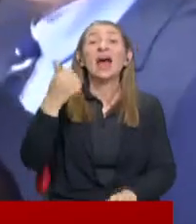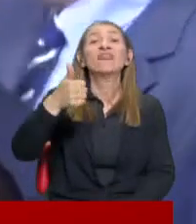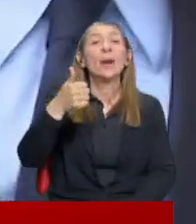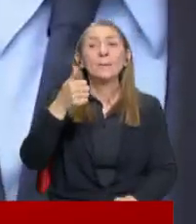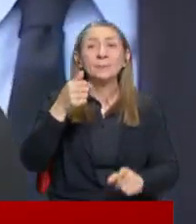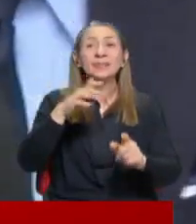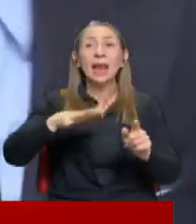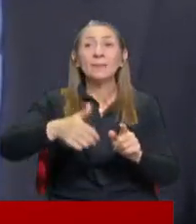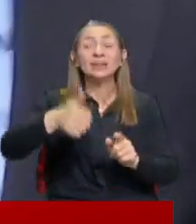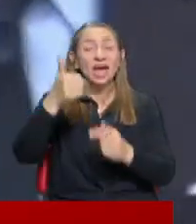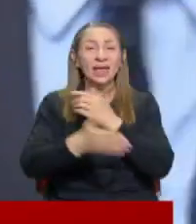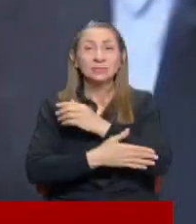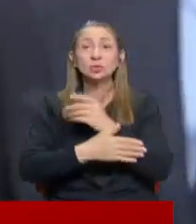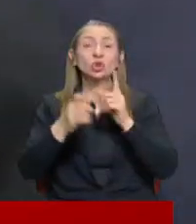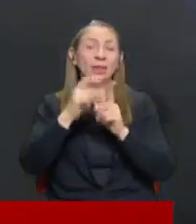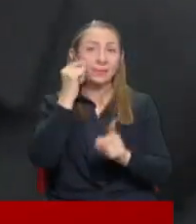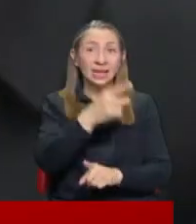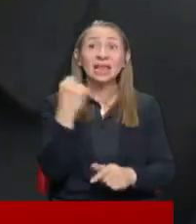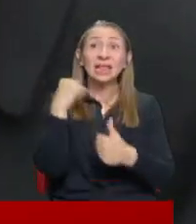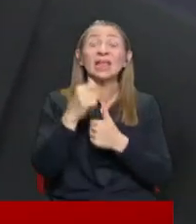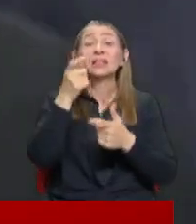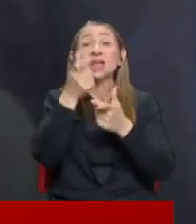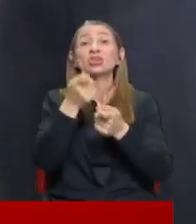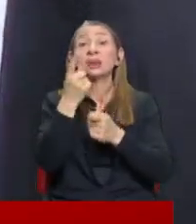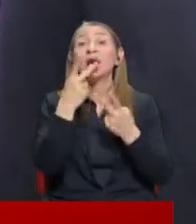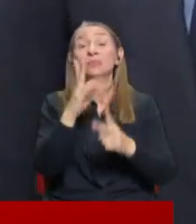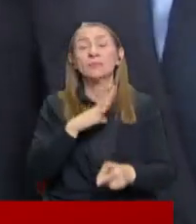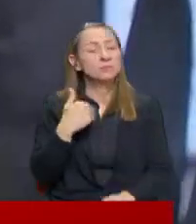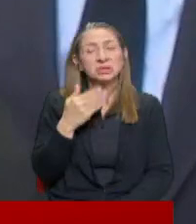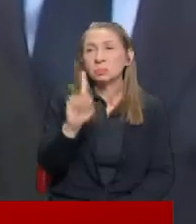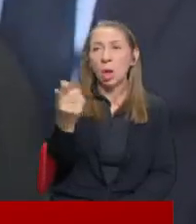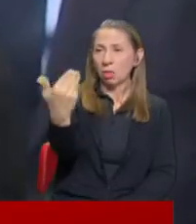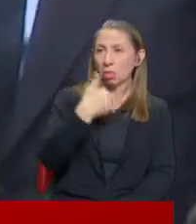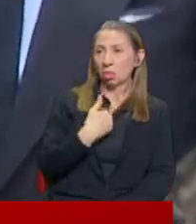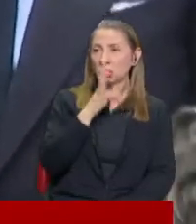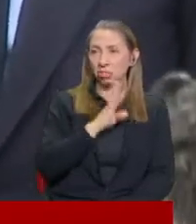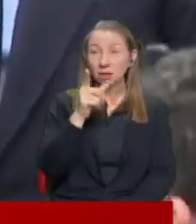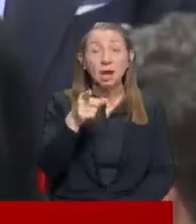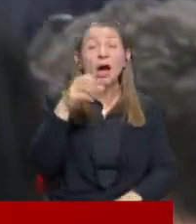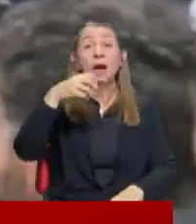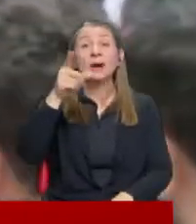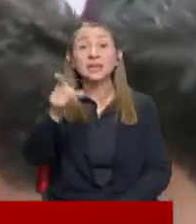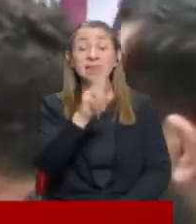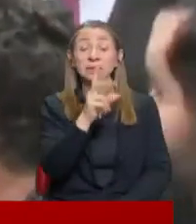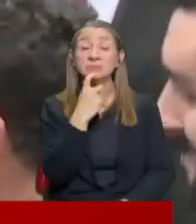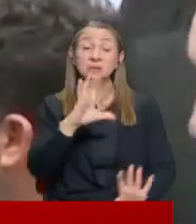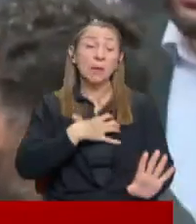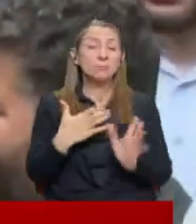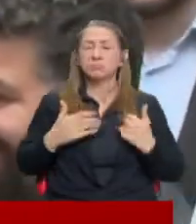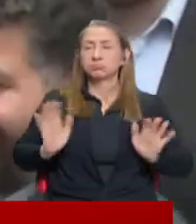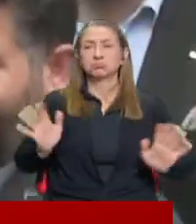genel başkan yardımcısı Doğan Aydal'dan da yine dikkat çekici açıklamalar var. Biz gitmedik, onlar geldi. AK Parti'nin 20 yılını